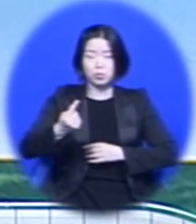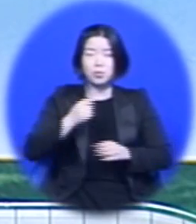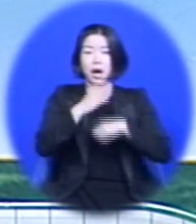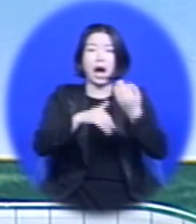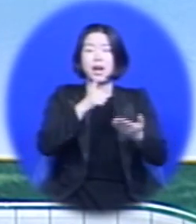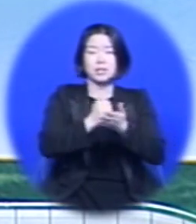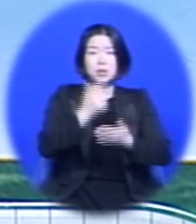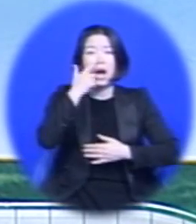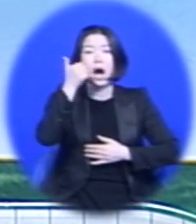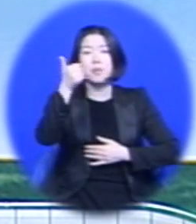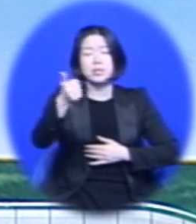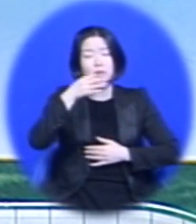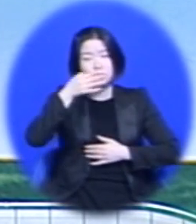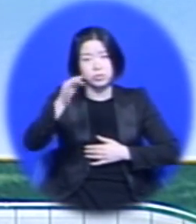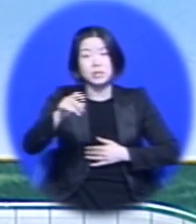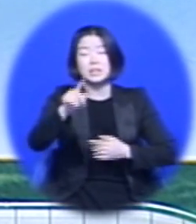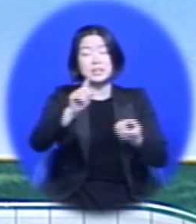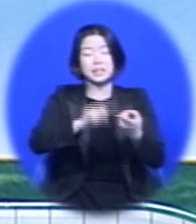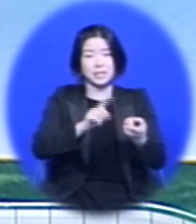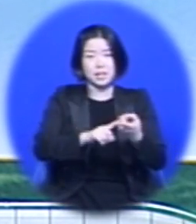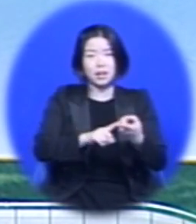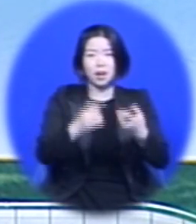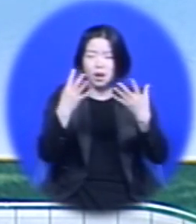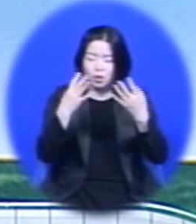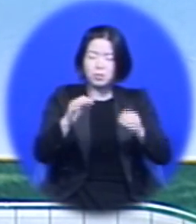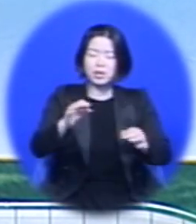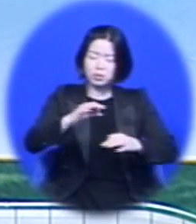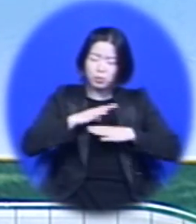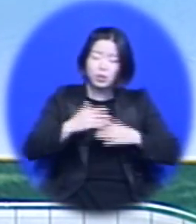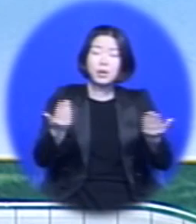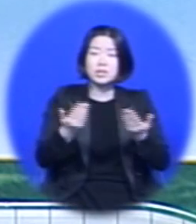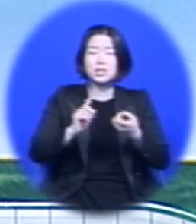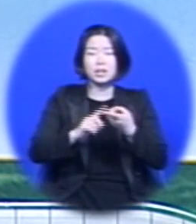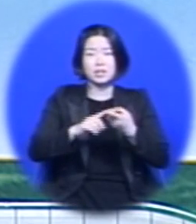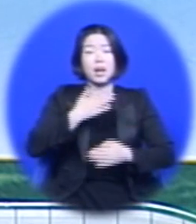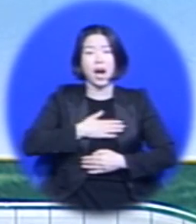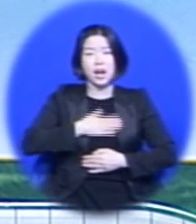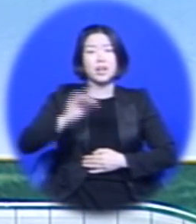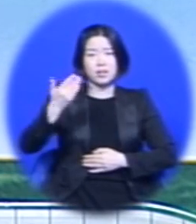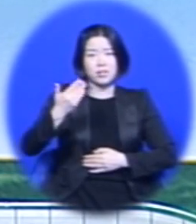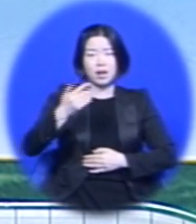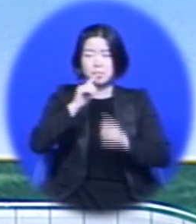하나님을 아버지라고 부르는 것 자체가 얼마나 놀라운 일인가를 알아야 한다는